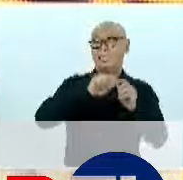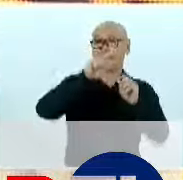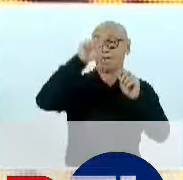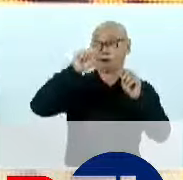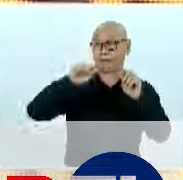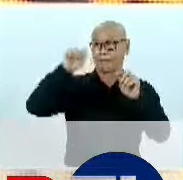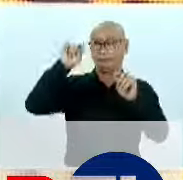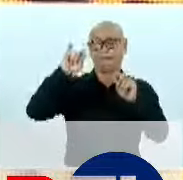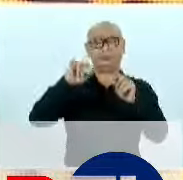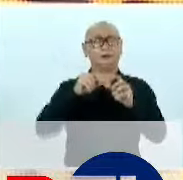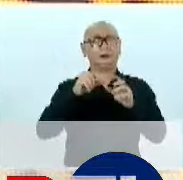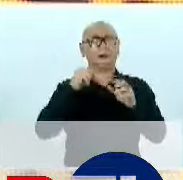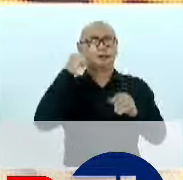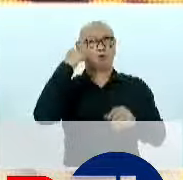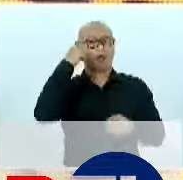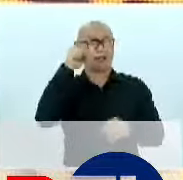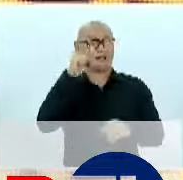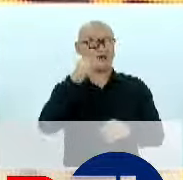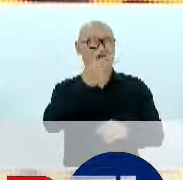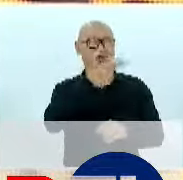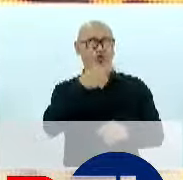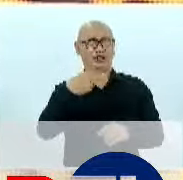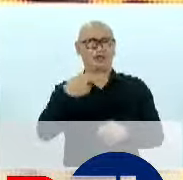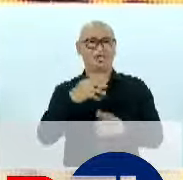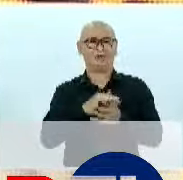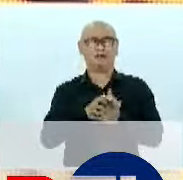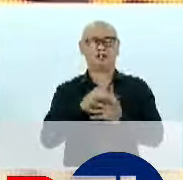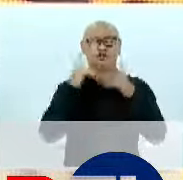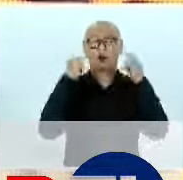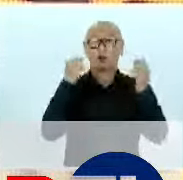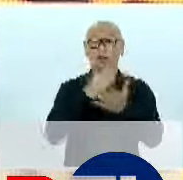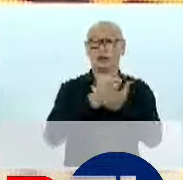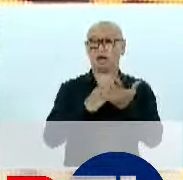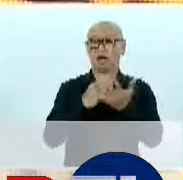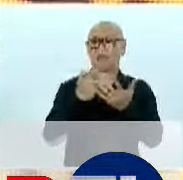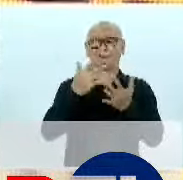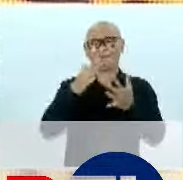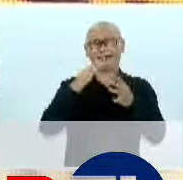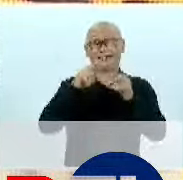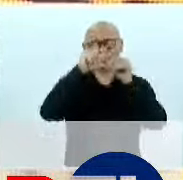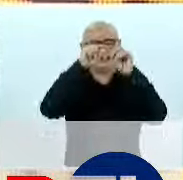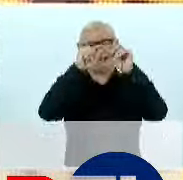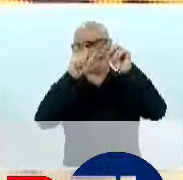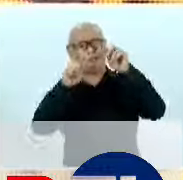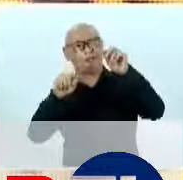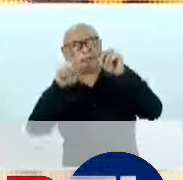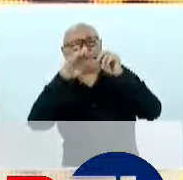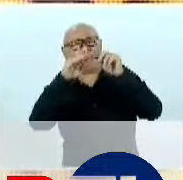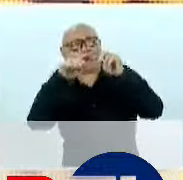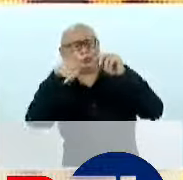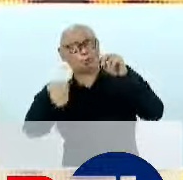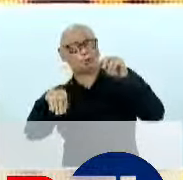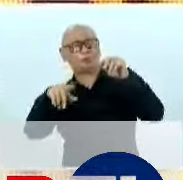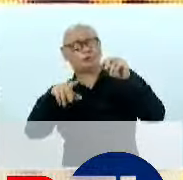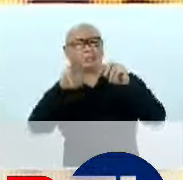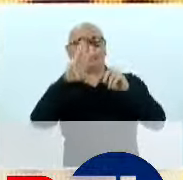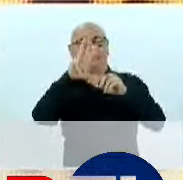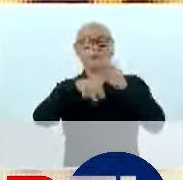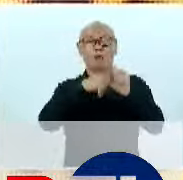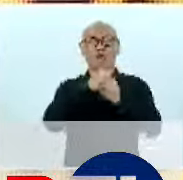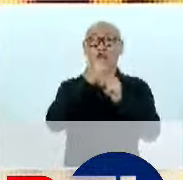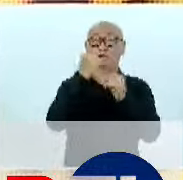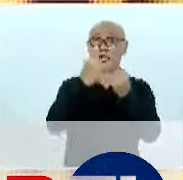Indonesia Jawa Tengah menunjukkan tren yang memburuk selama 3 tahun